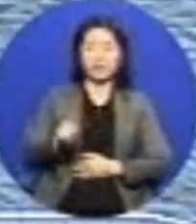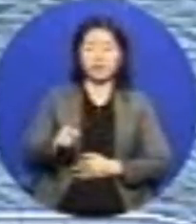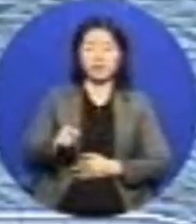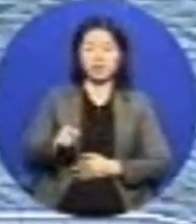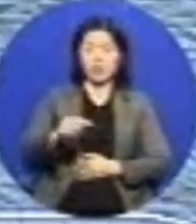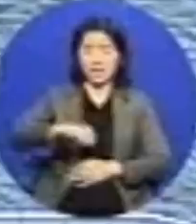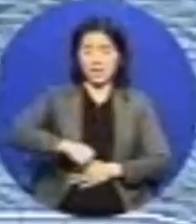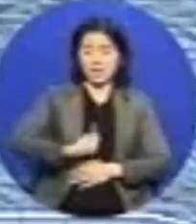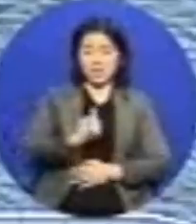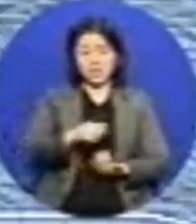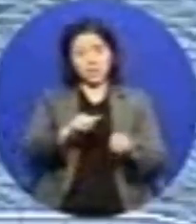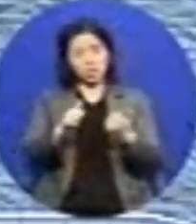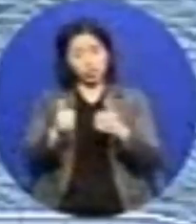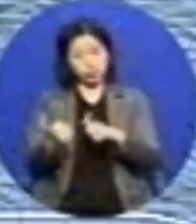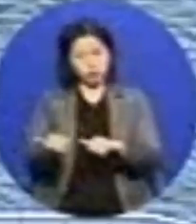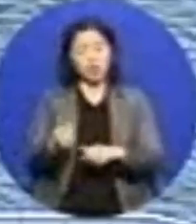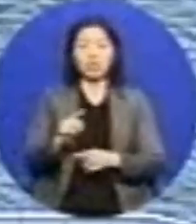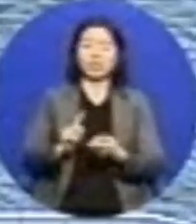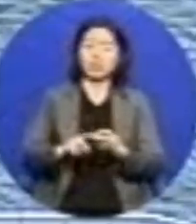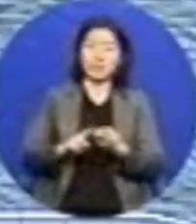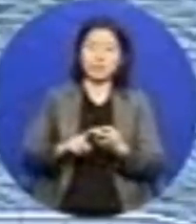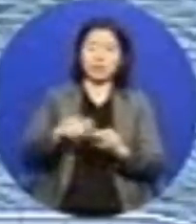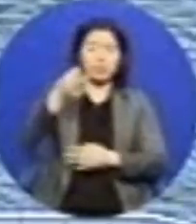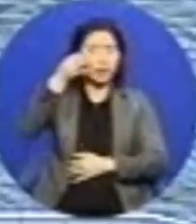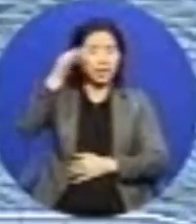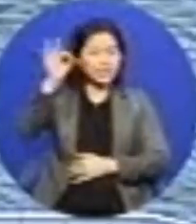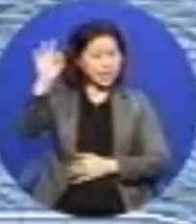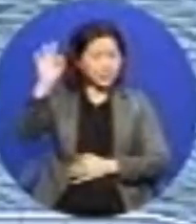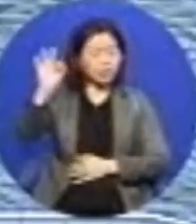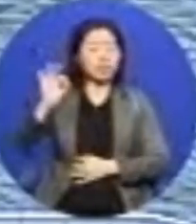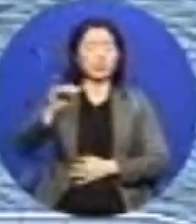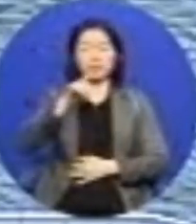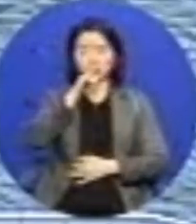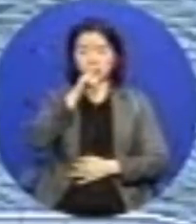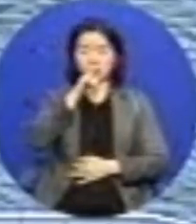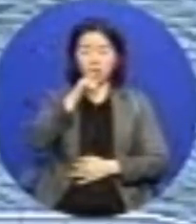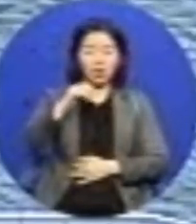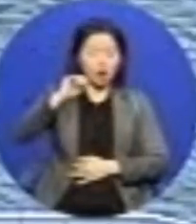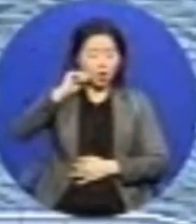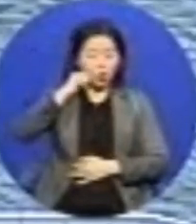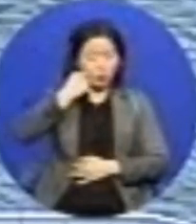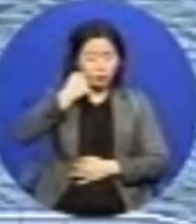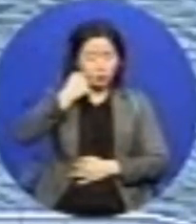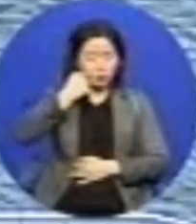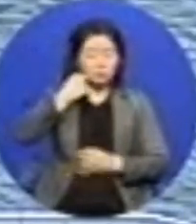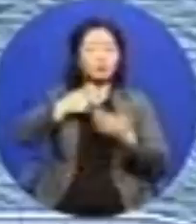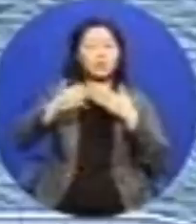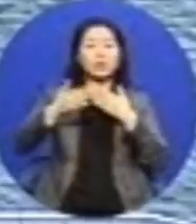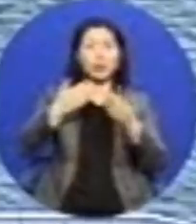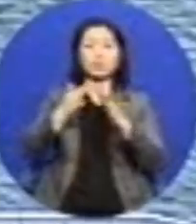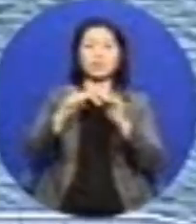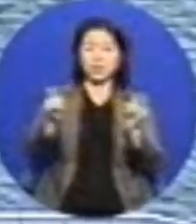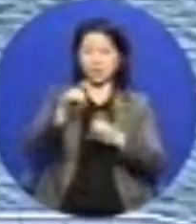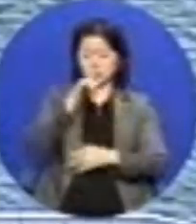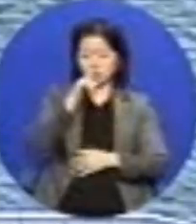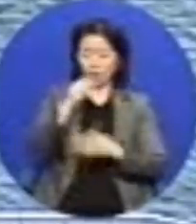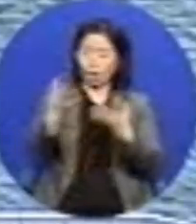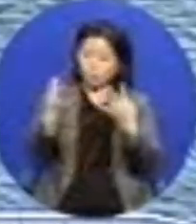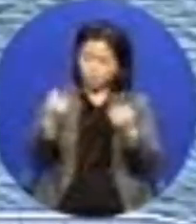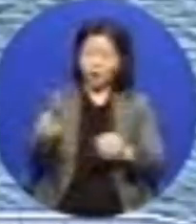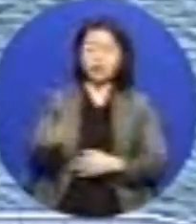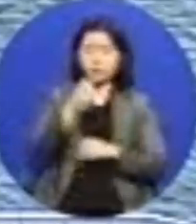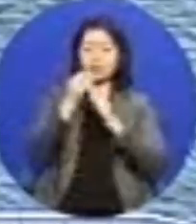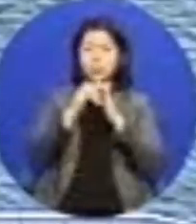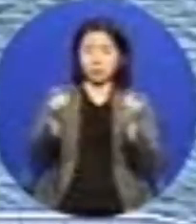자신이 죽었다는 것을 인정하는 것에 있어서 어려움을 겪으시는 분들이 있으세요 많은 성도들이